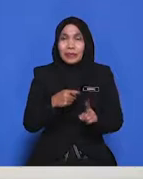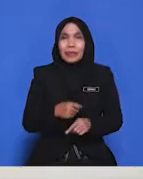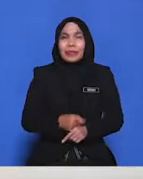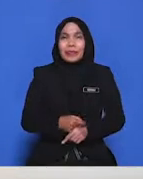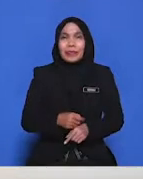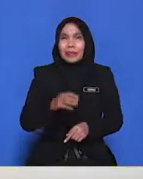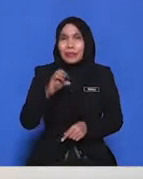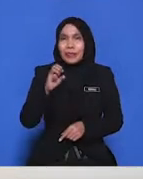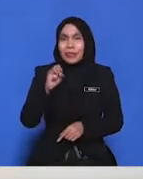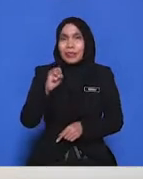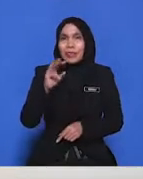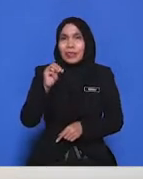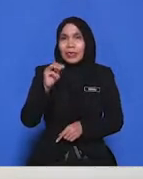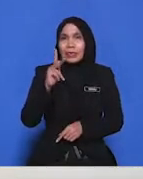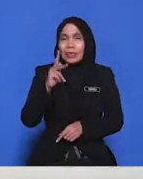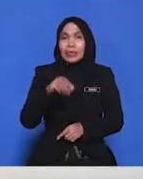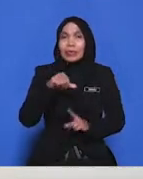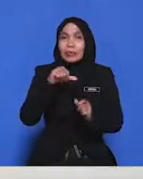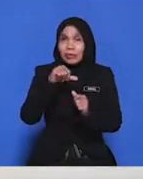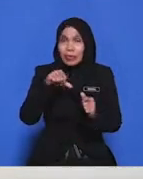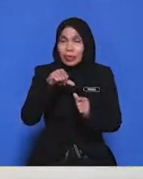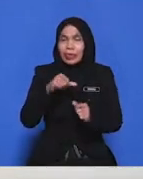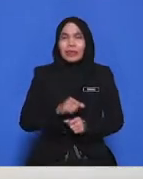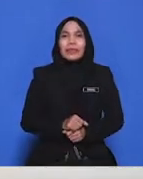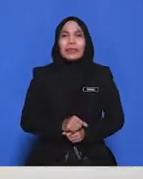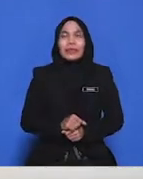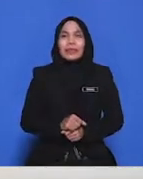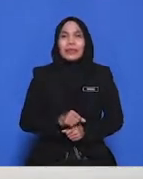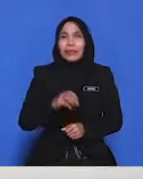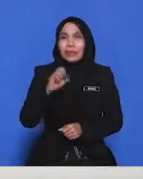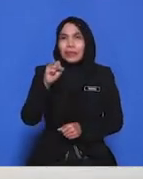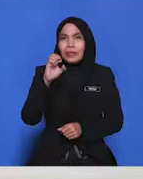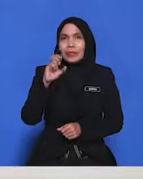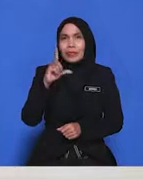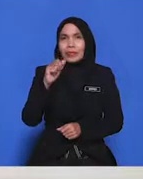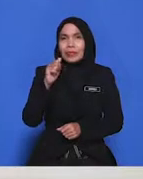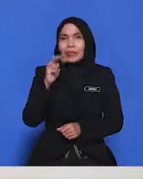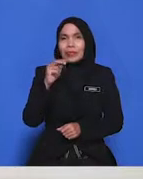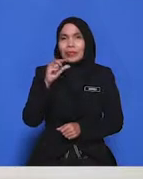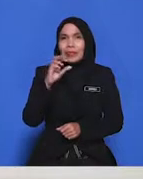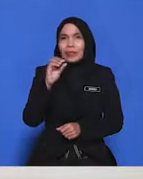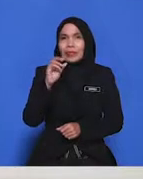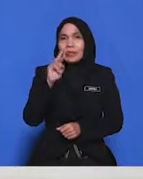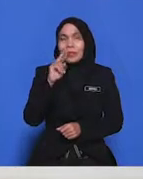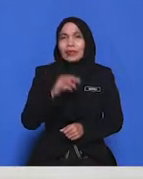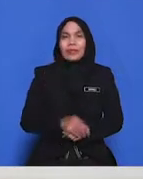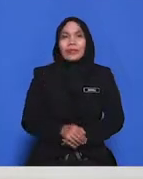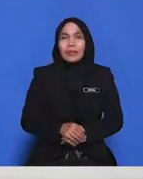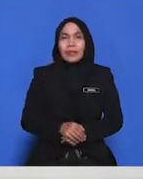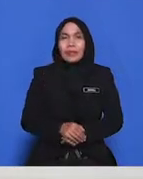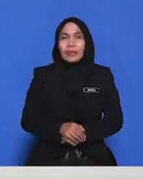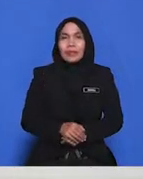Sains Selangor, Kuala Lumpur, bagi mengenali seorang tokoh yang sangat memberikan